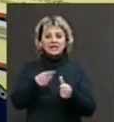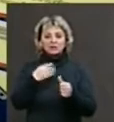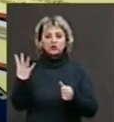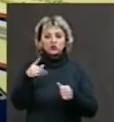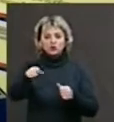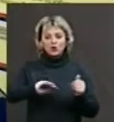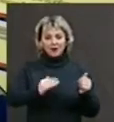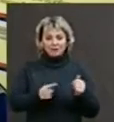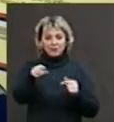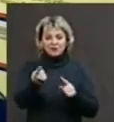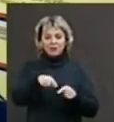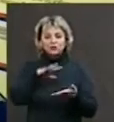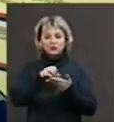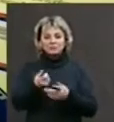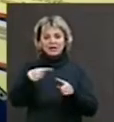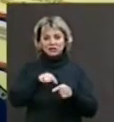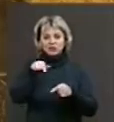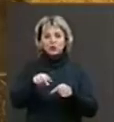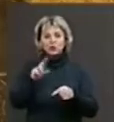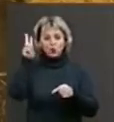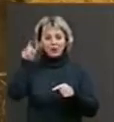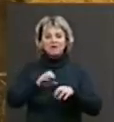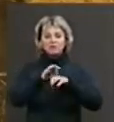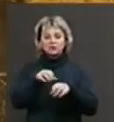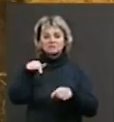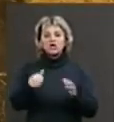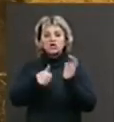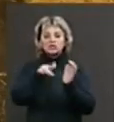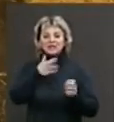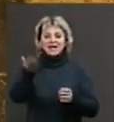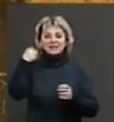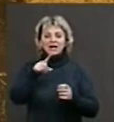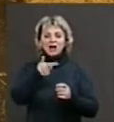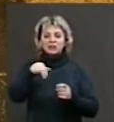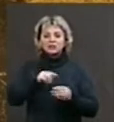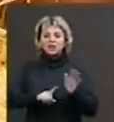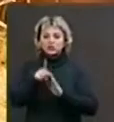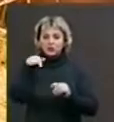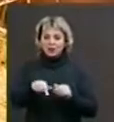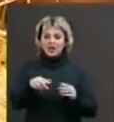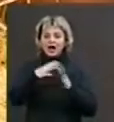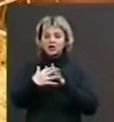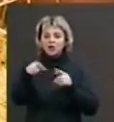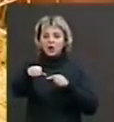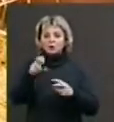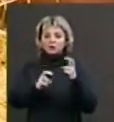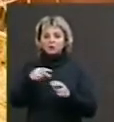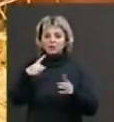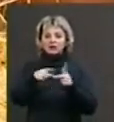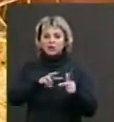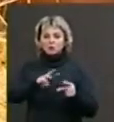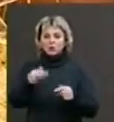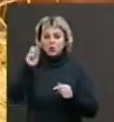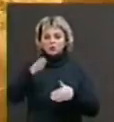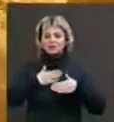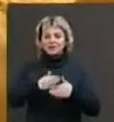четырех фермеров, которые занимаются кролиководством в нашей области. 6 лет назад грант положил начало еще одному агропредприятию. 1,5 миллиона